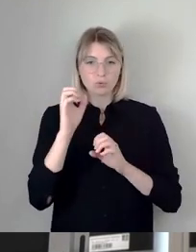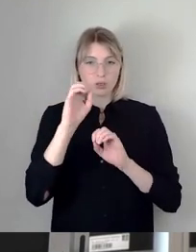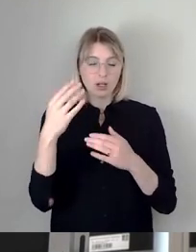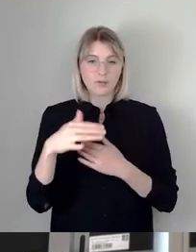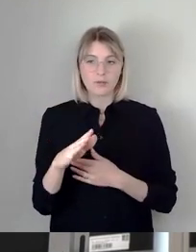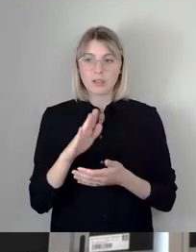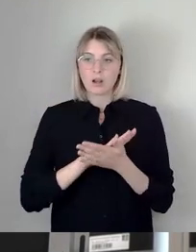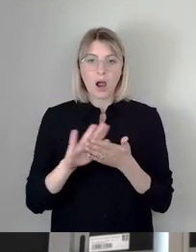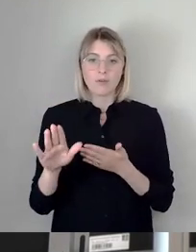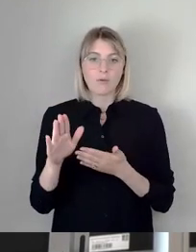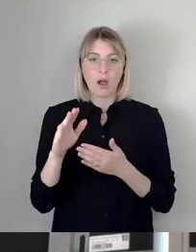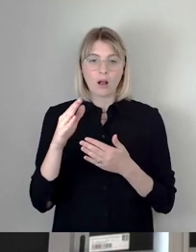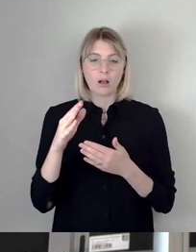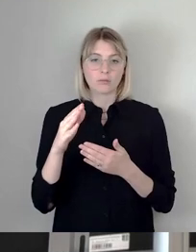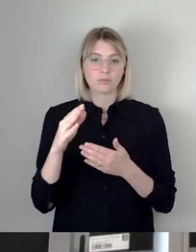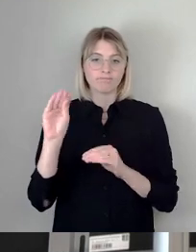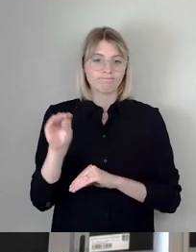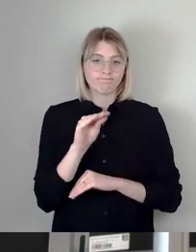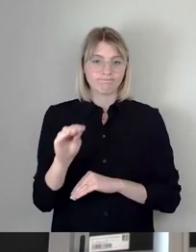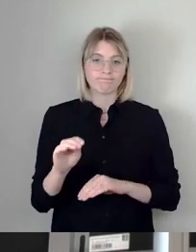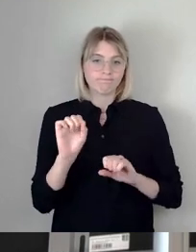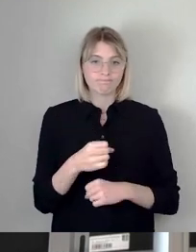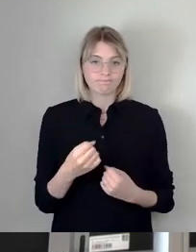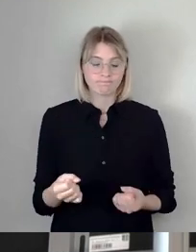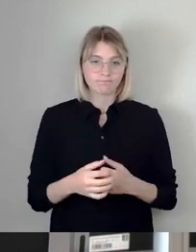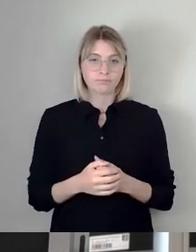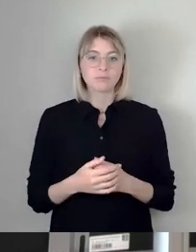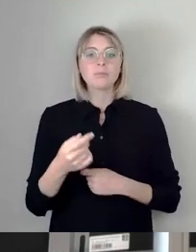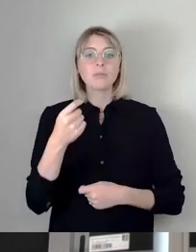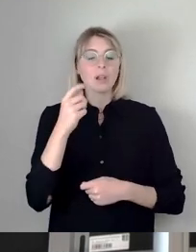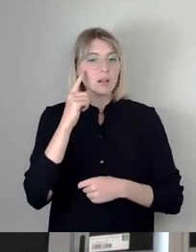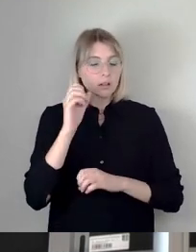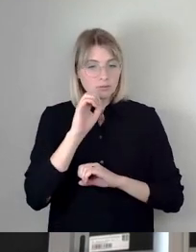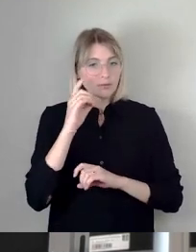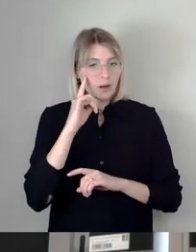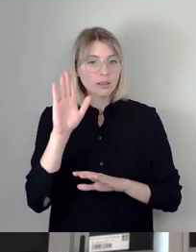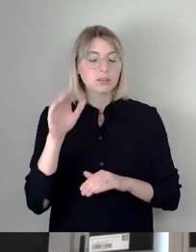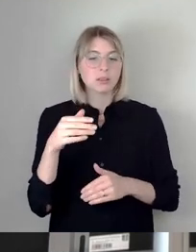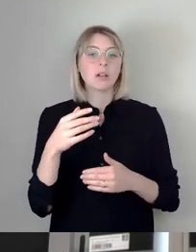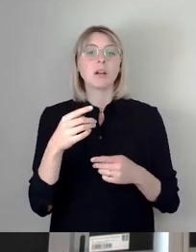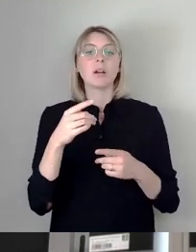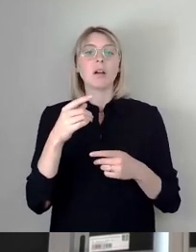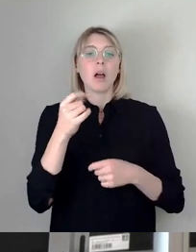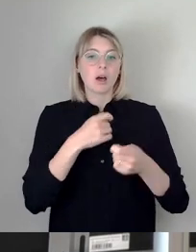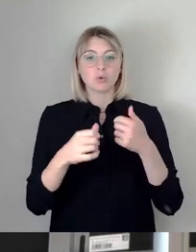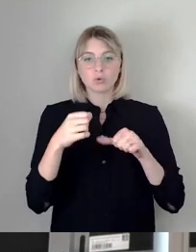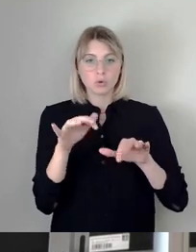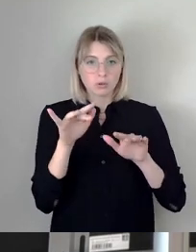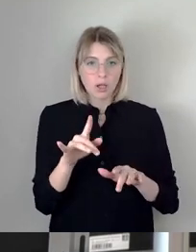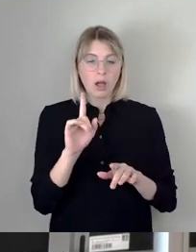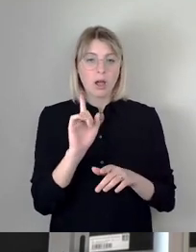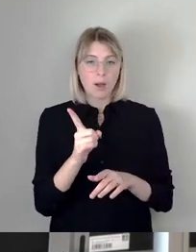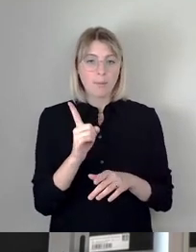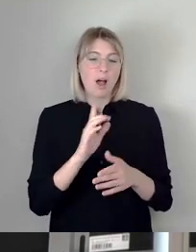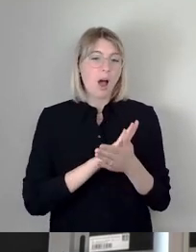wischen. Uns ist bewusst, dass hier ein Handlungsdruck auf Seiten der Stadtverwaltung besteht. Wir sind aber der Meinung, dass der einfachste Weg in diesem Fall nicht der